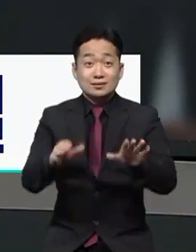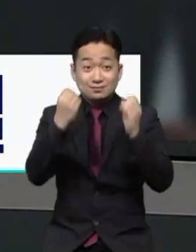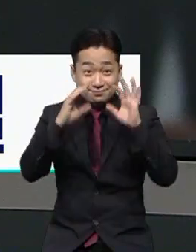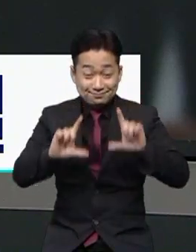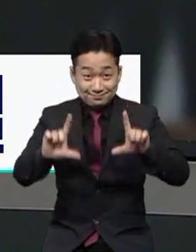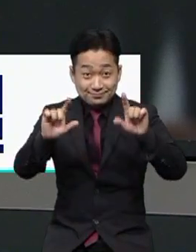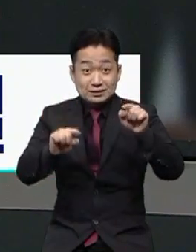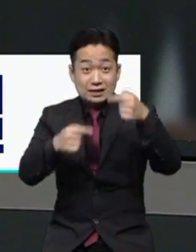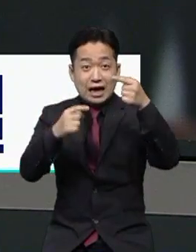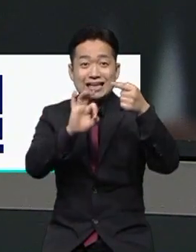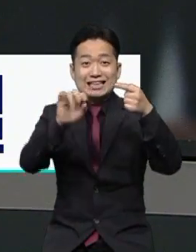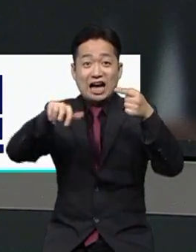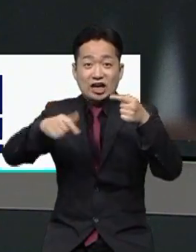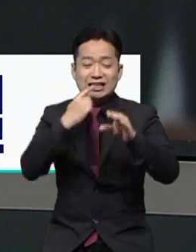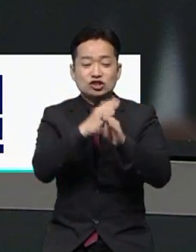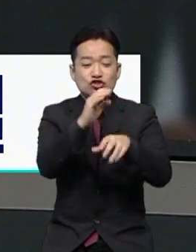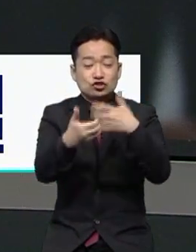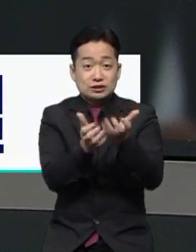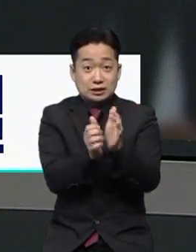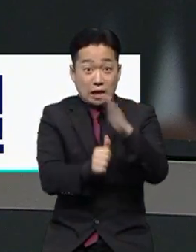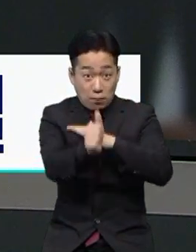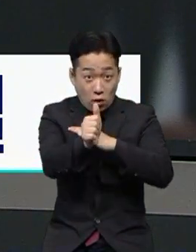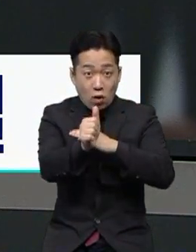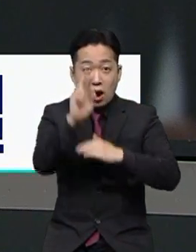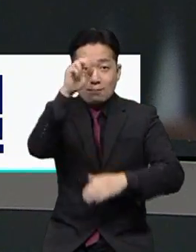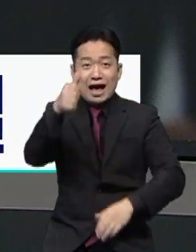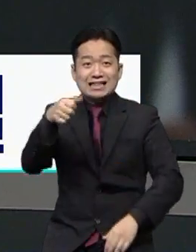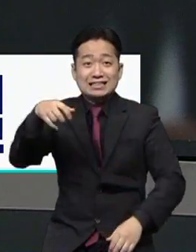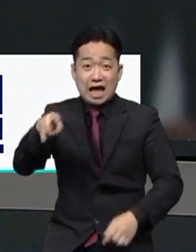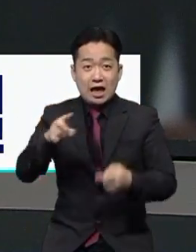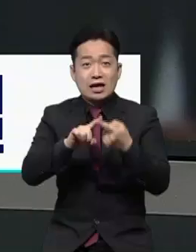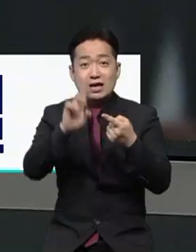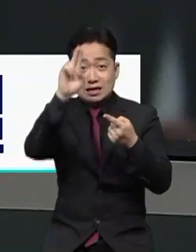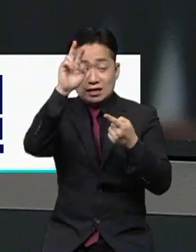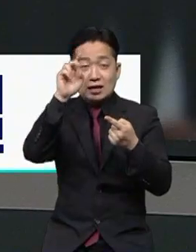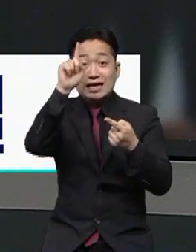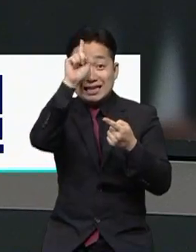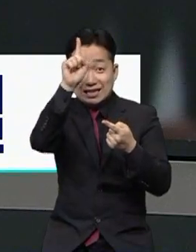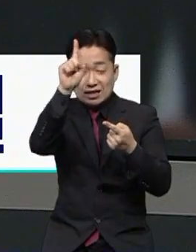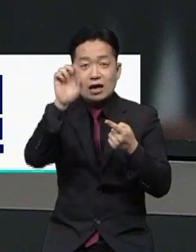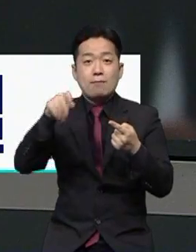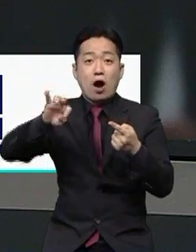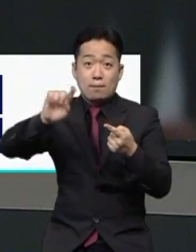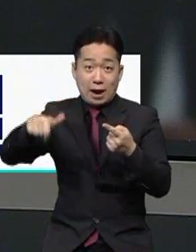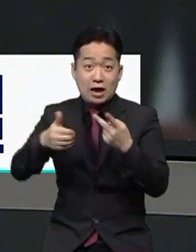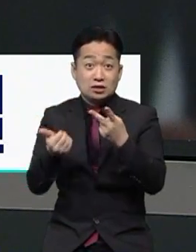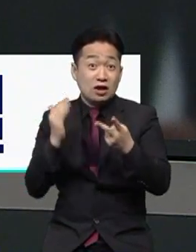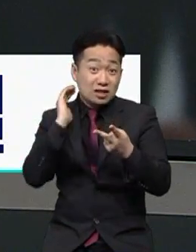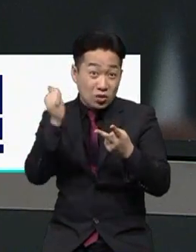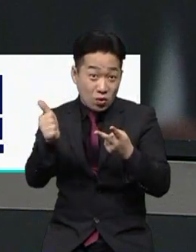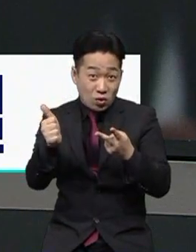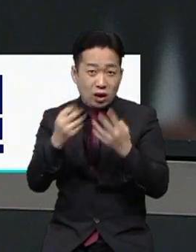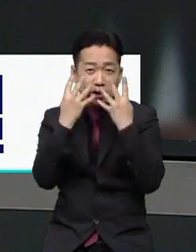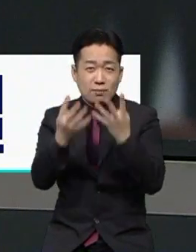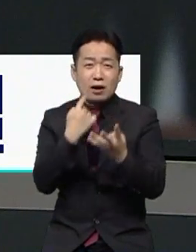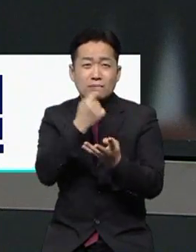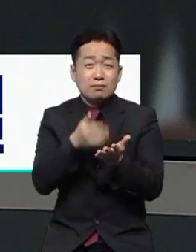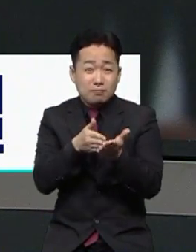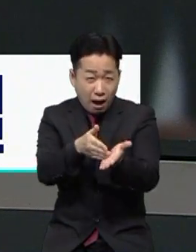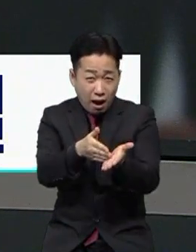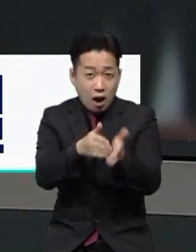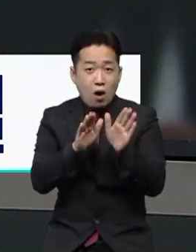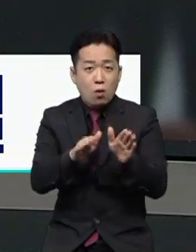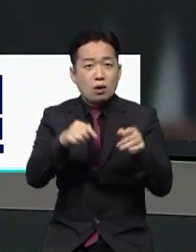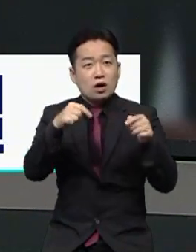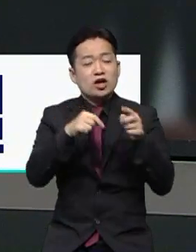새해 첫날 이낙연 민주당 대표가 박근혜 이명박 전직 대통령의 사면론을 꺼내들었죠. 오늘 이를 논의하기 위해